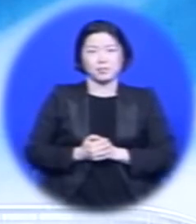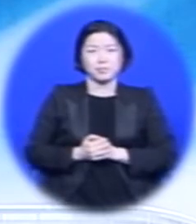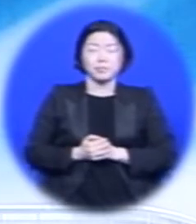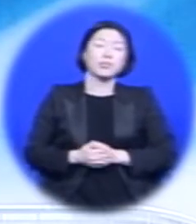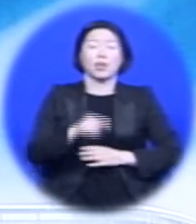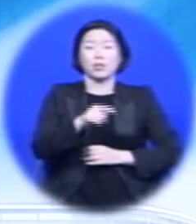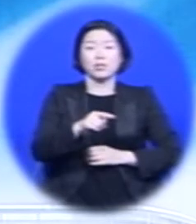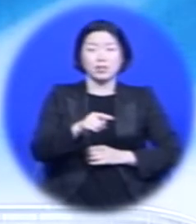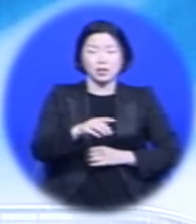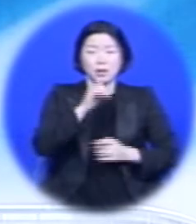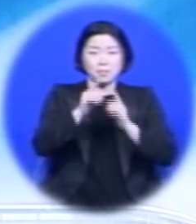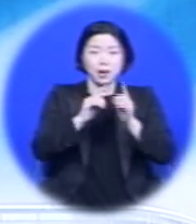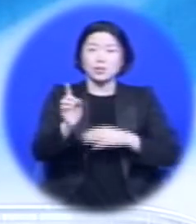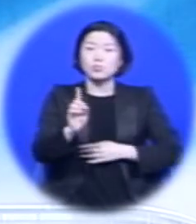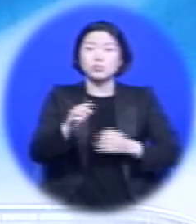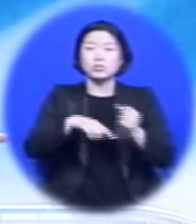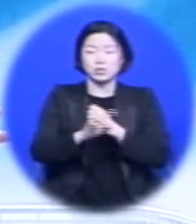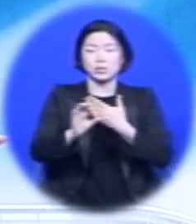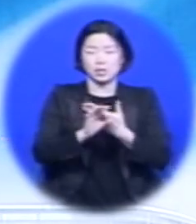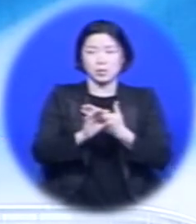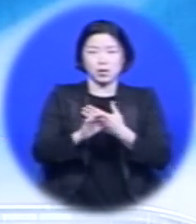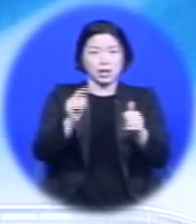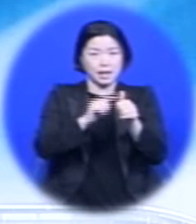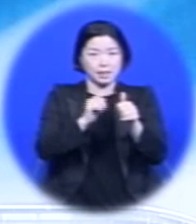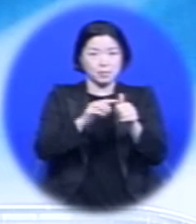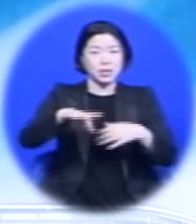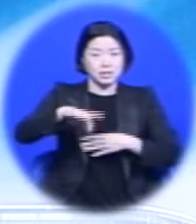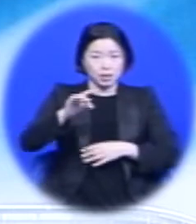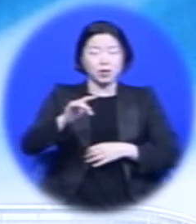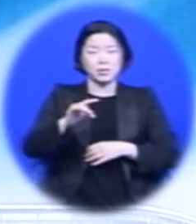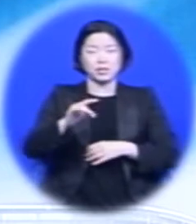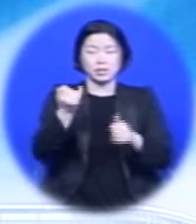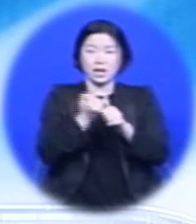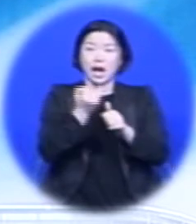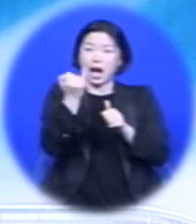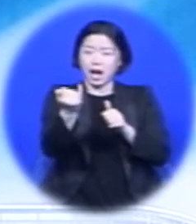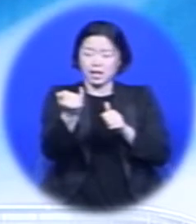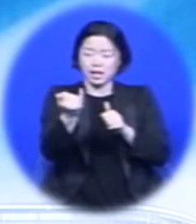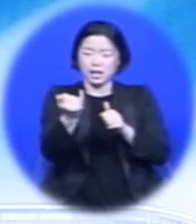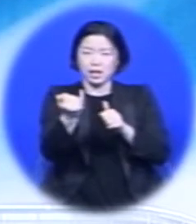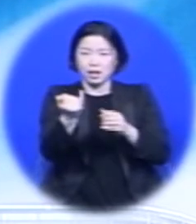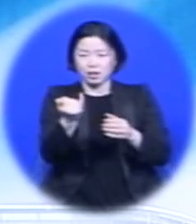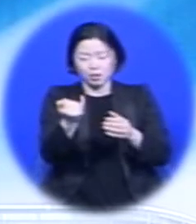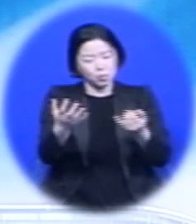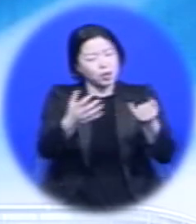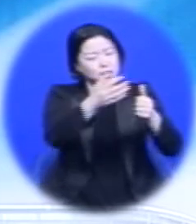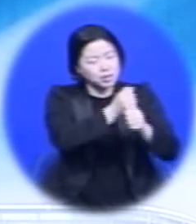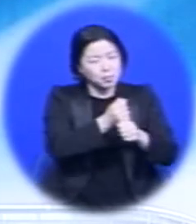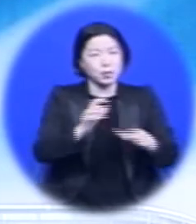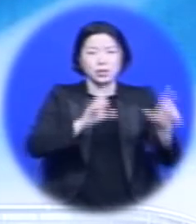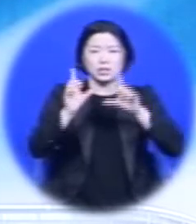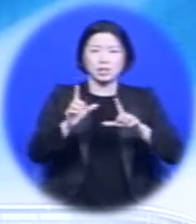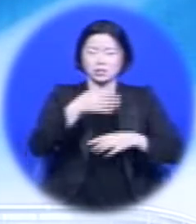했다는. 이 여러분, 이 이야기가 무슨 이야기냐면 남편들이 처음에는 아내에게 매여 지내는 것이 참